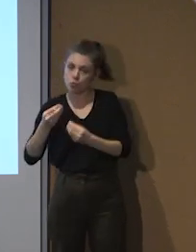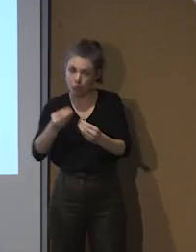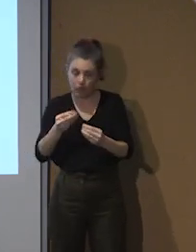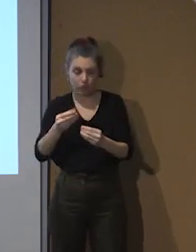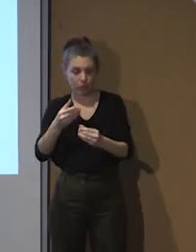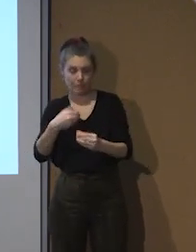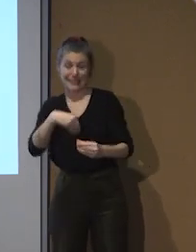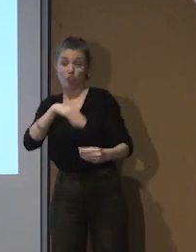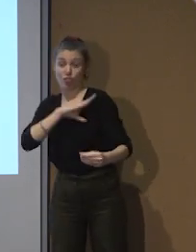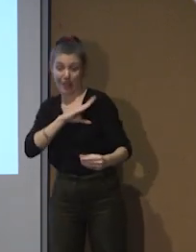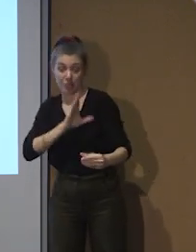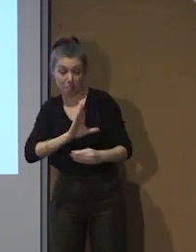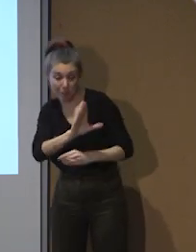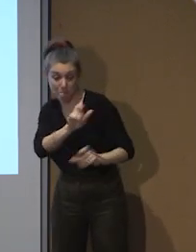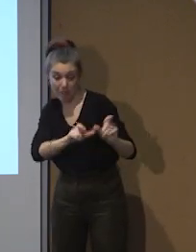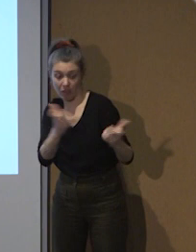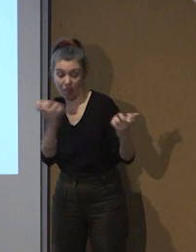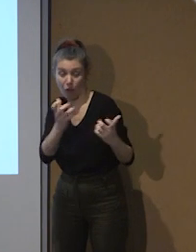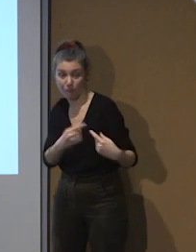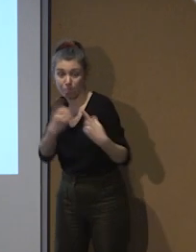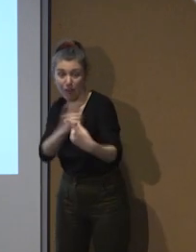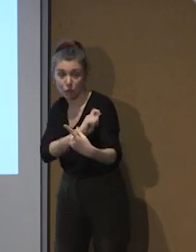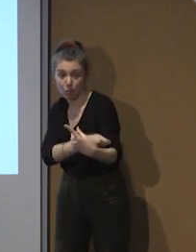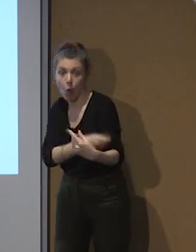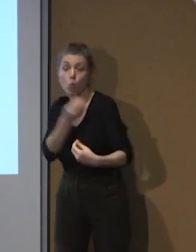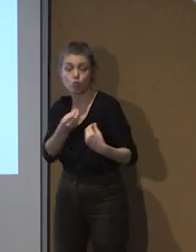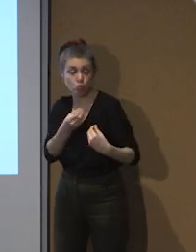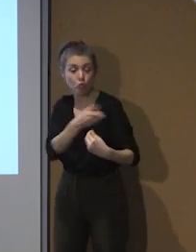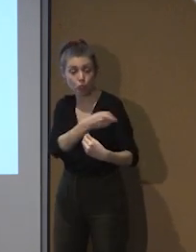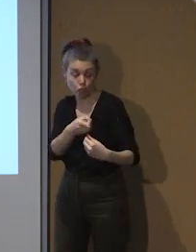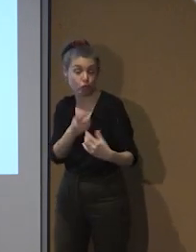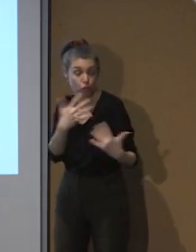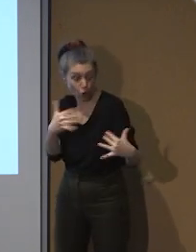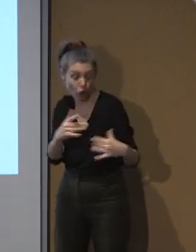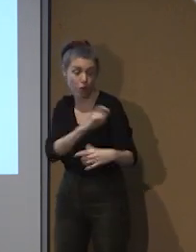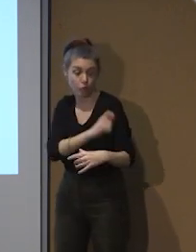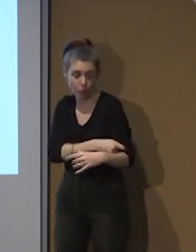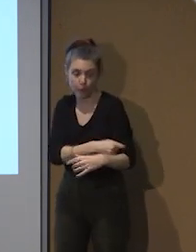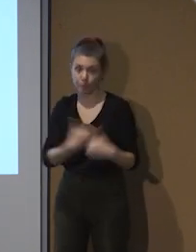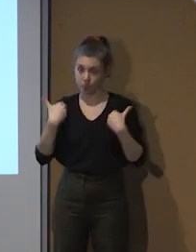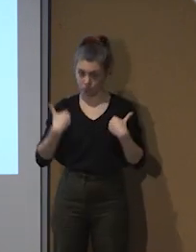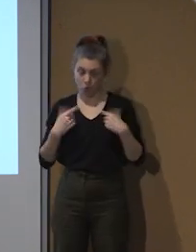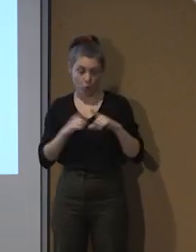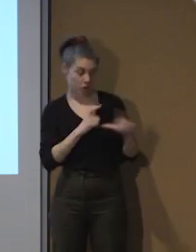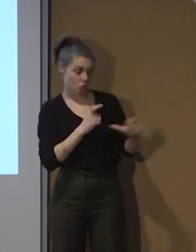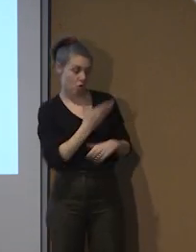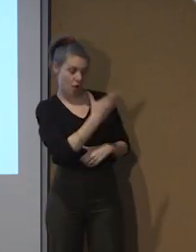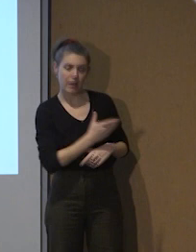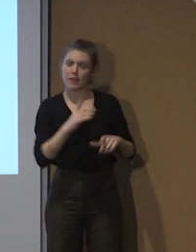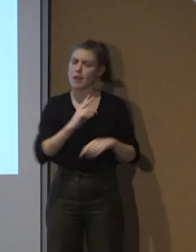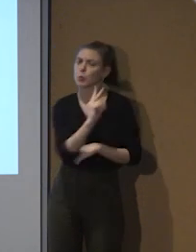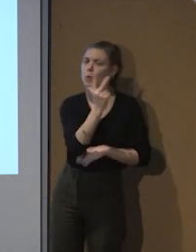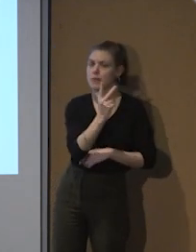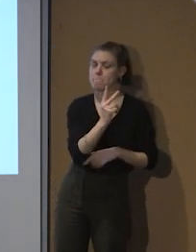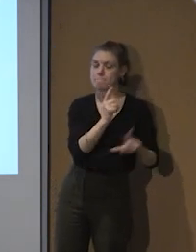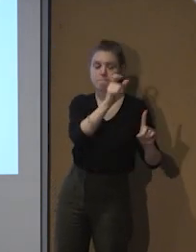ou voulant pratiquer une activité physique. Donc, je suis le docteur Laurence Mille, il y a Marie Guillemot-Léquipé et Mathieu Autin. Nous sommes